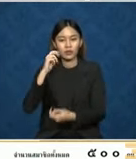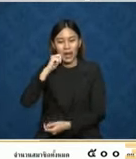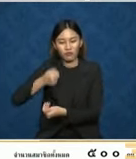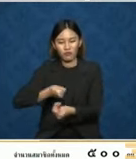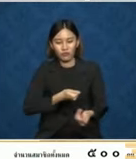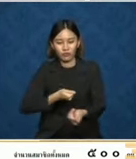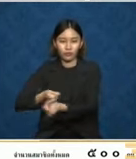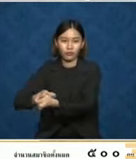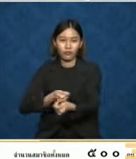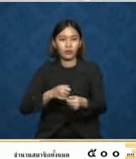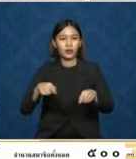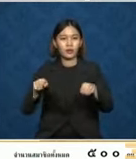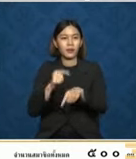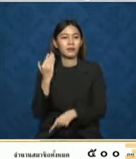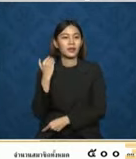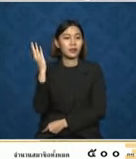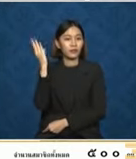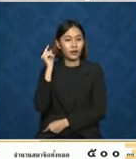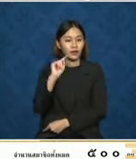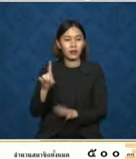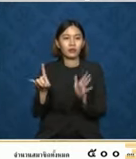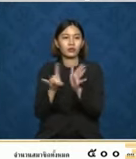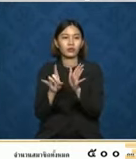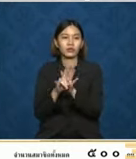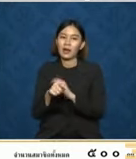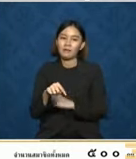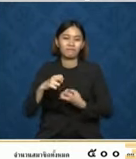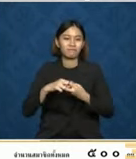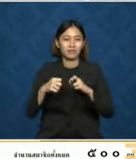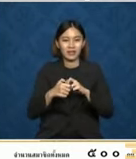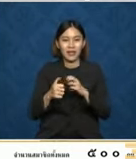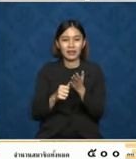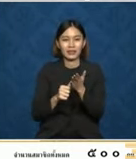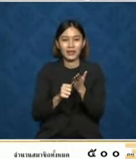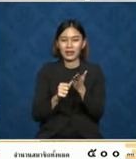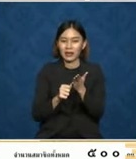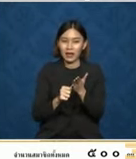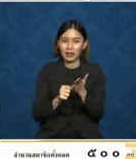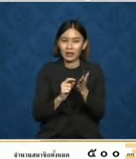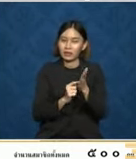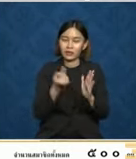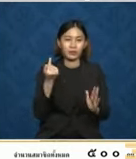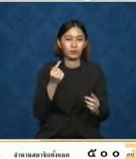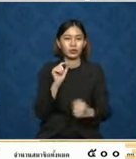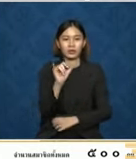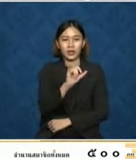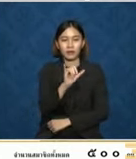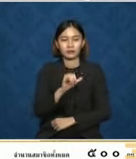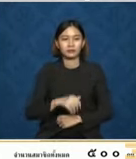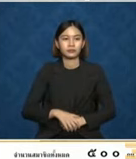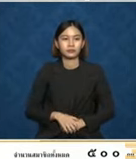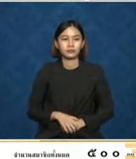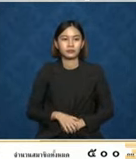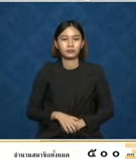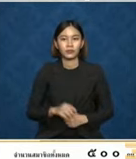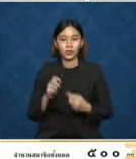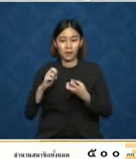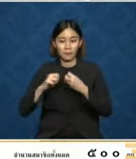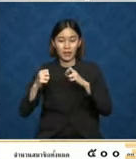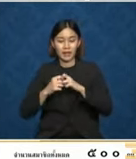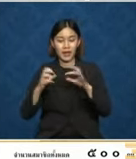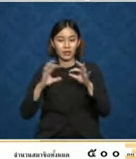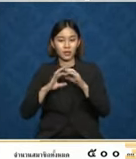ค่ะอย่างที่เมื่อสักครู่นี้ได้ฟังเลยค่ะว่าสุดท้ายนะคะมันก็ไม่ได้แก้ปัญหาที่ตรงจงจุดสักทีเดียวค่ะนอกจากเรื่องปัญหาเรื่